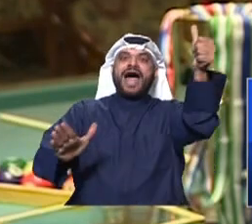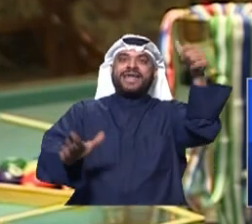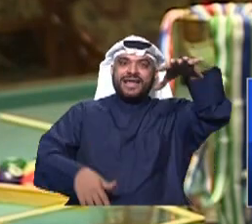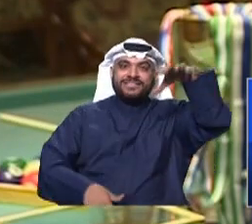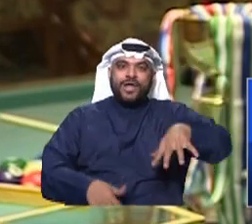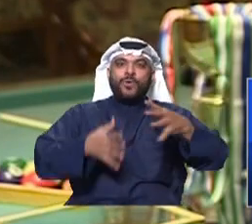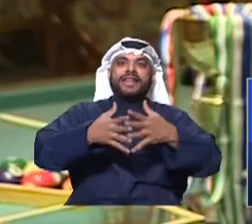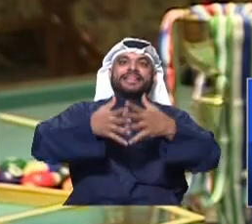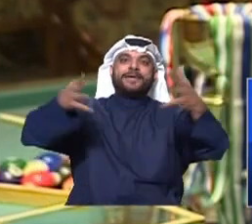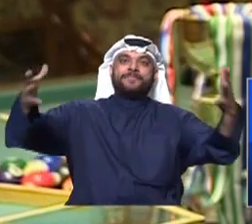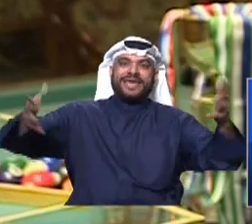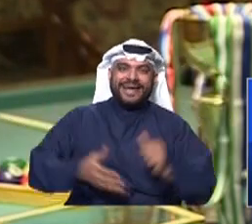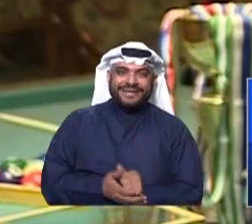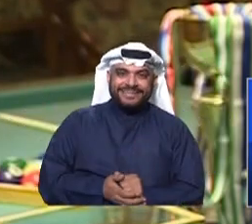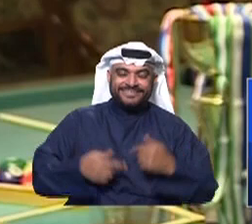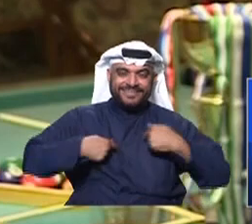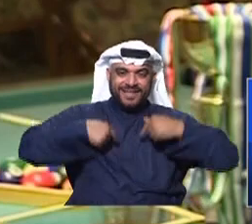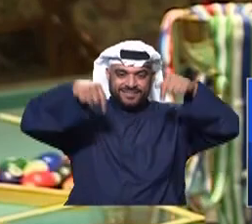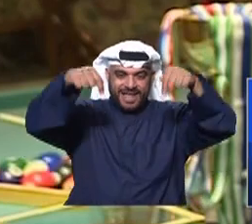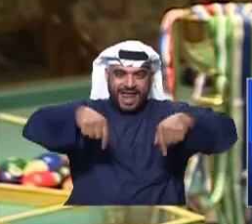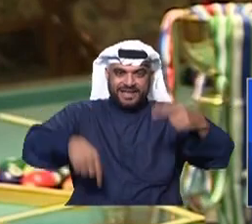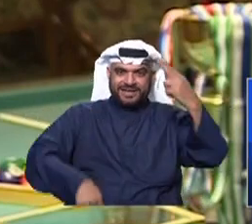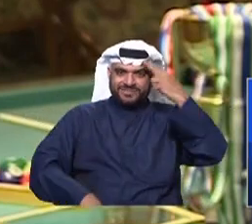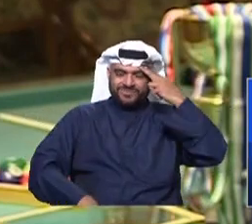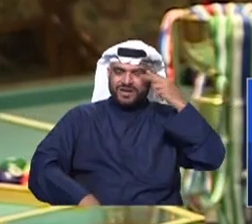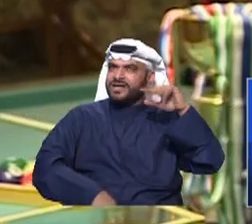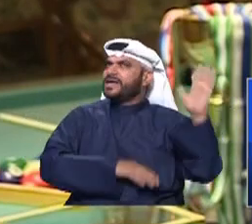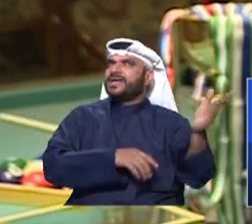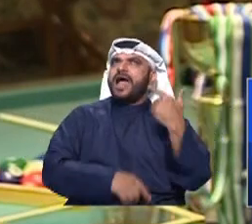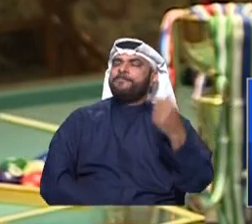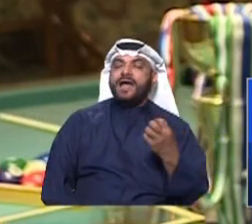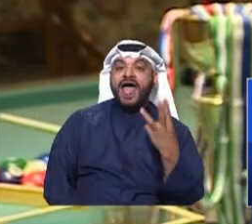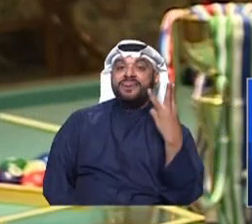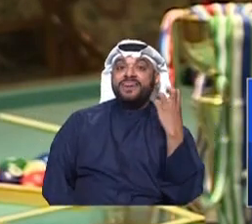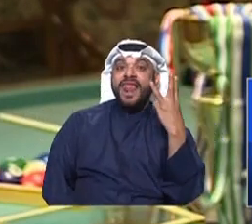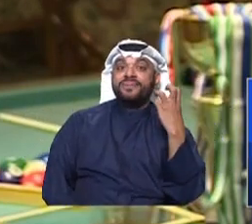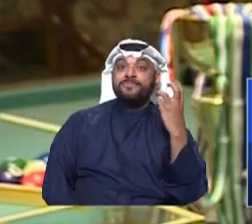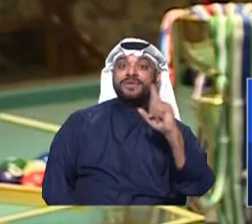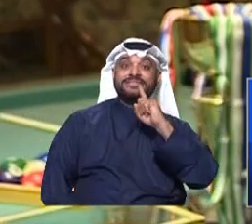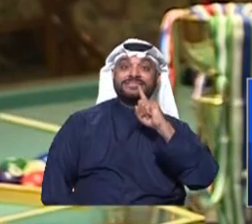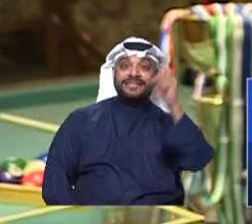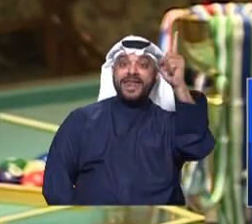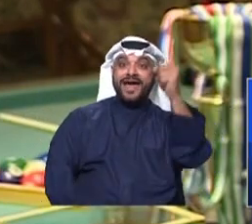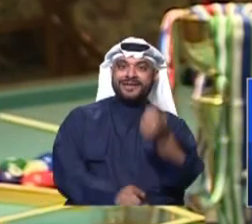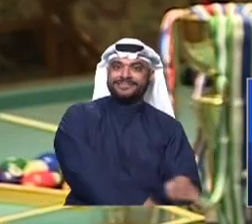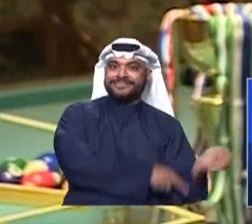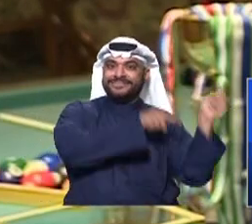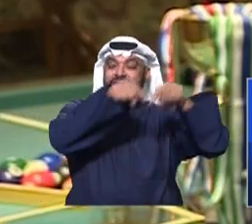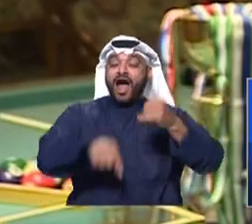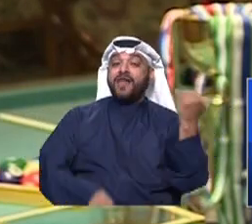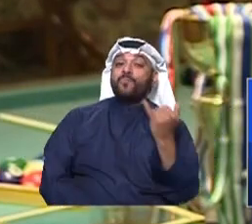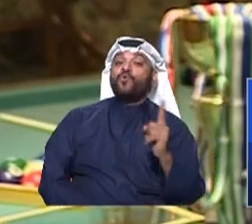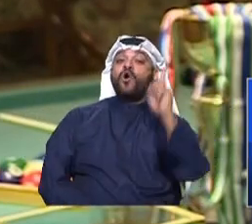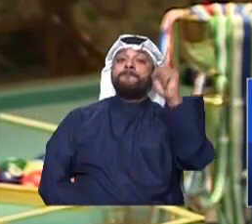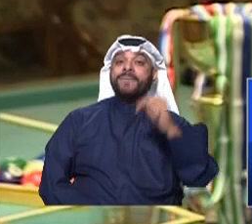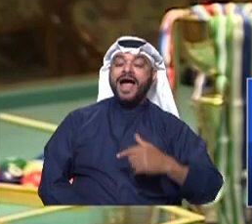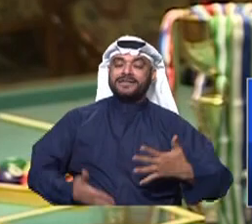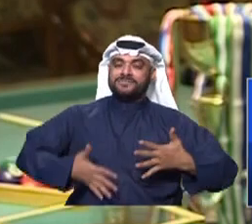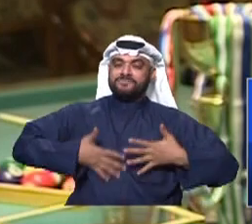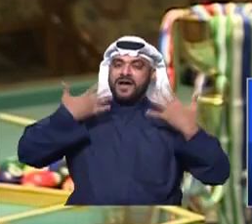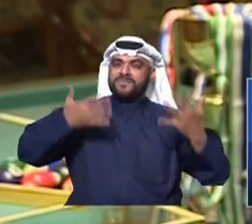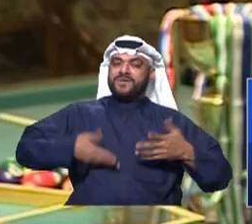الكبيرة. الآن نحن في المملكة العربية السعودية نحتفل بمرور 3 قرون على تأسيس الدولة، وهذه مناسبة وطنية مهمة جدا على يد الإمام محمد بن